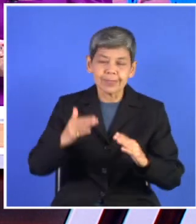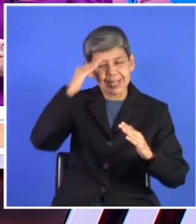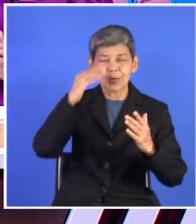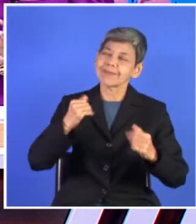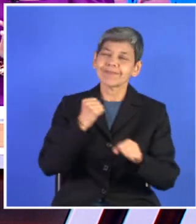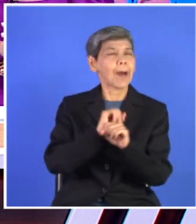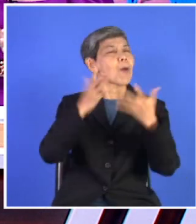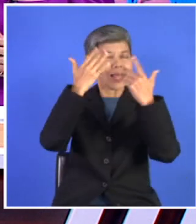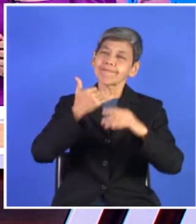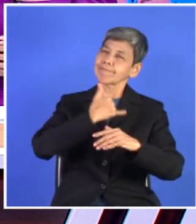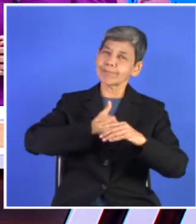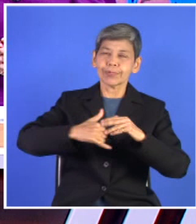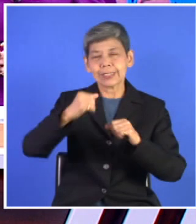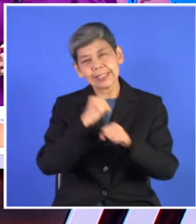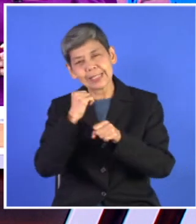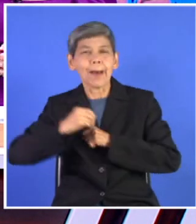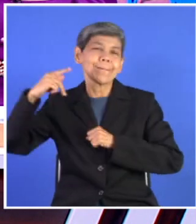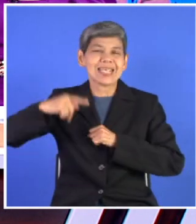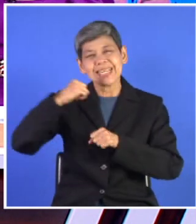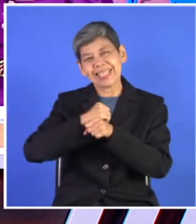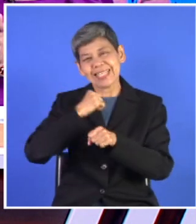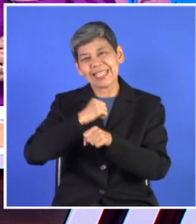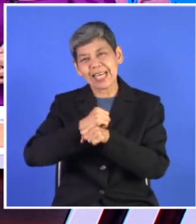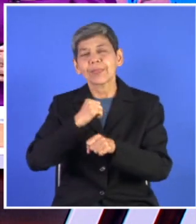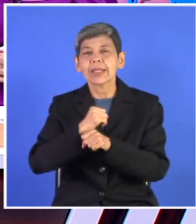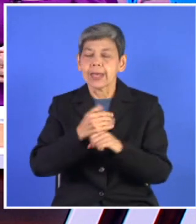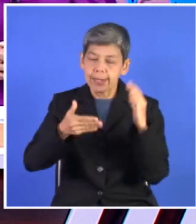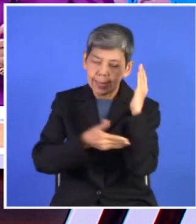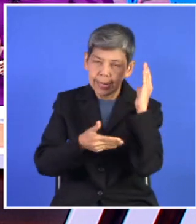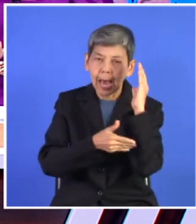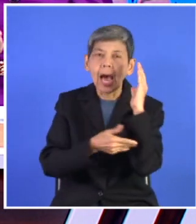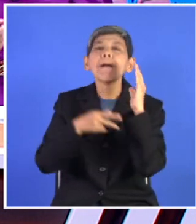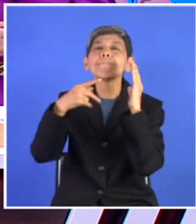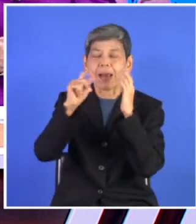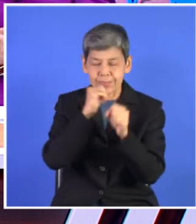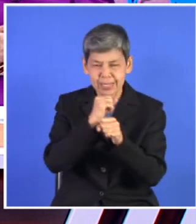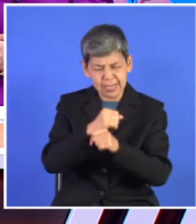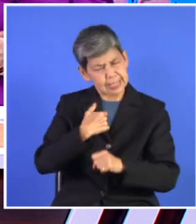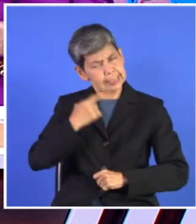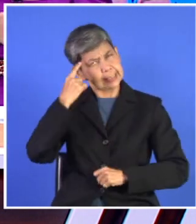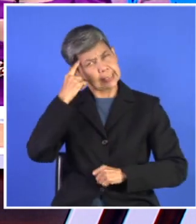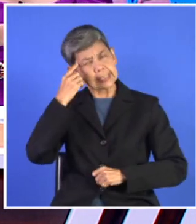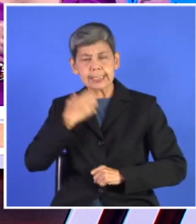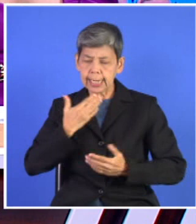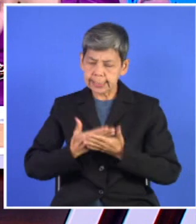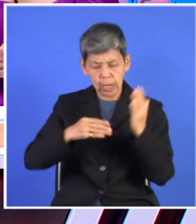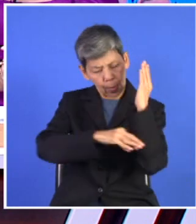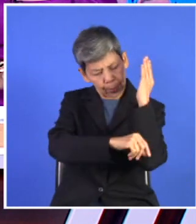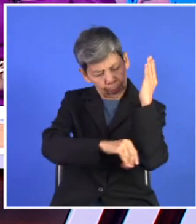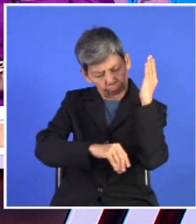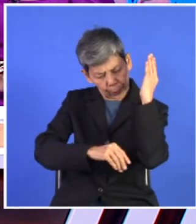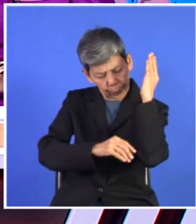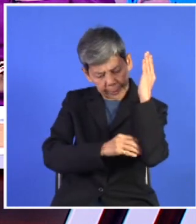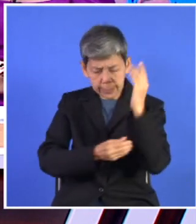จเขาก็มีจ็อบเสริมคือทำมีสวนปาล์มแล้วก็แบบเอ๊ะตั้งใจว่าจะซื้อปุ๋ยแล้วก็ไปใส่ป